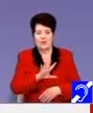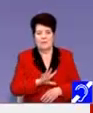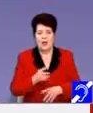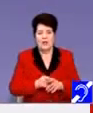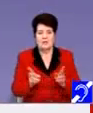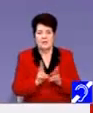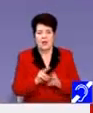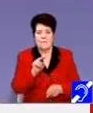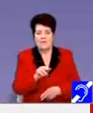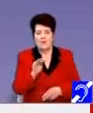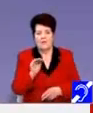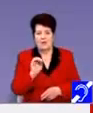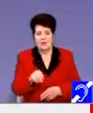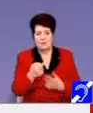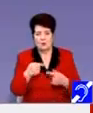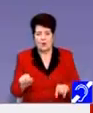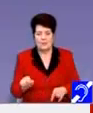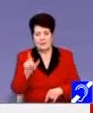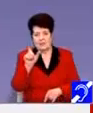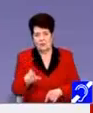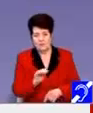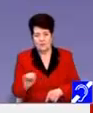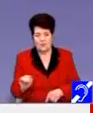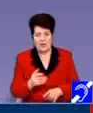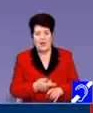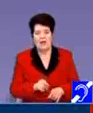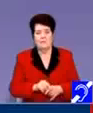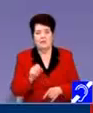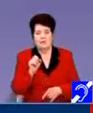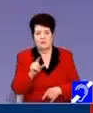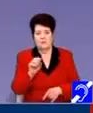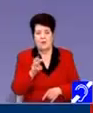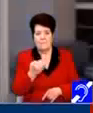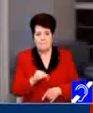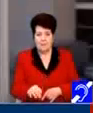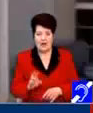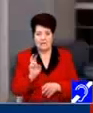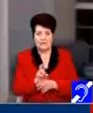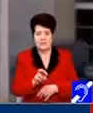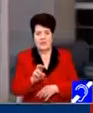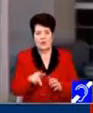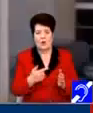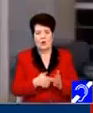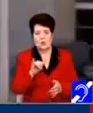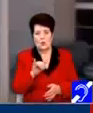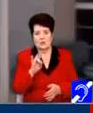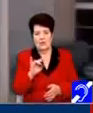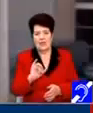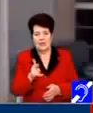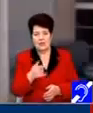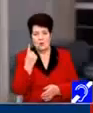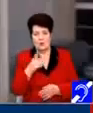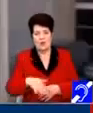întâlni cu premierul Pavel Filip, dar și cu alți oficiali. Sâmbătă, 19 mai, Corina Crețu va vizita orașul Ungheni, una din